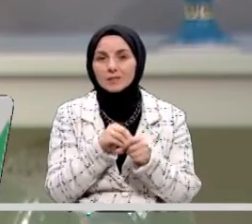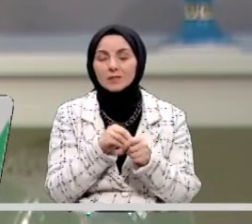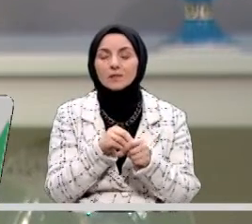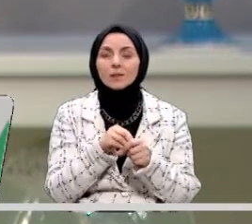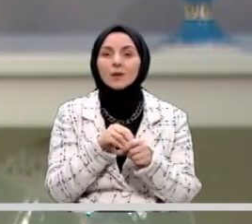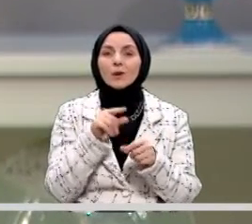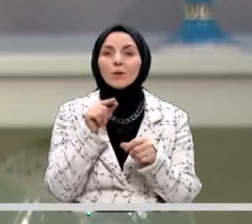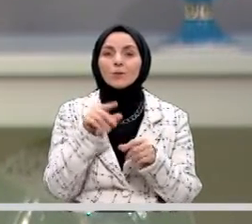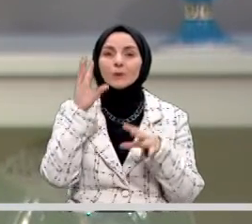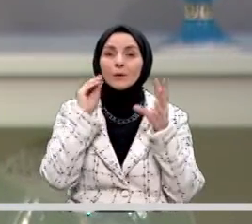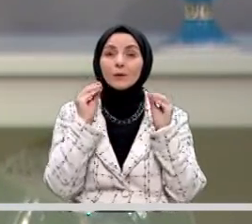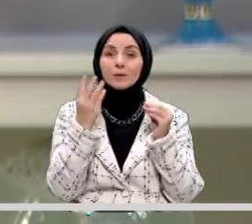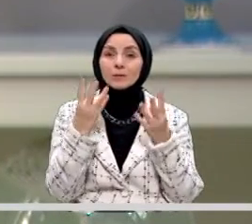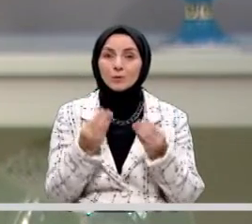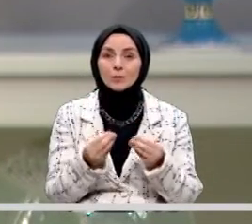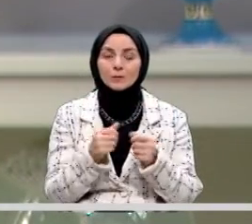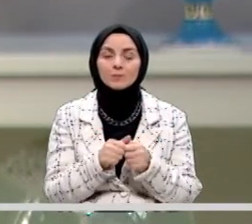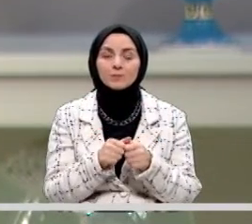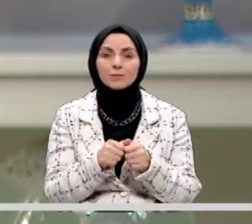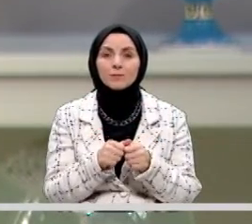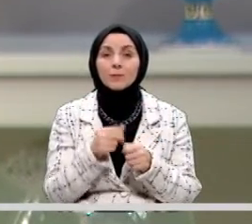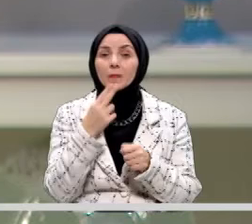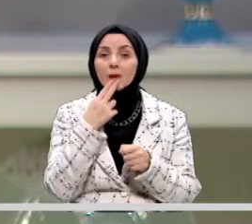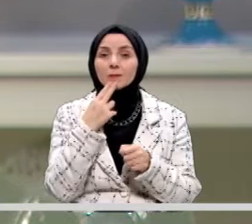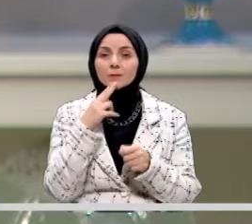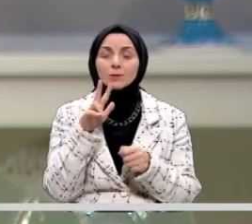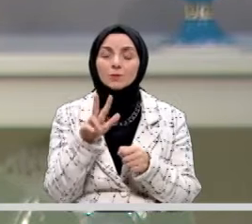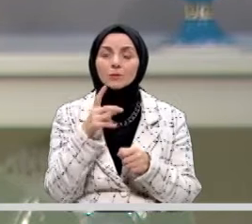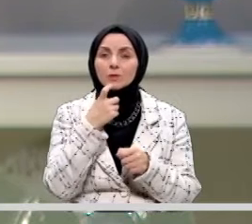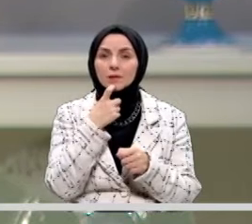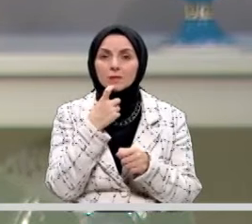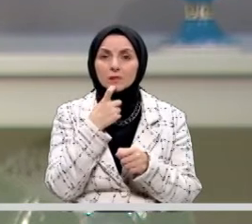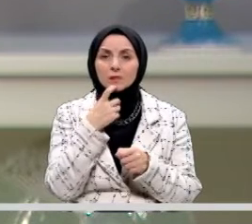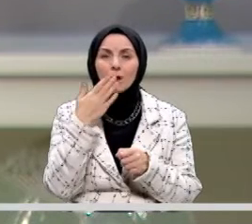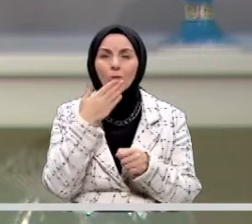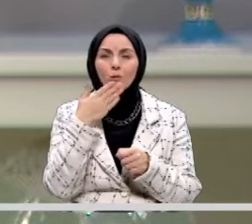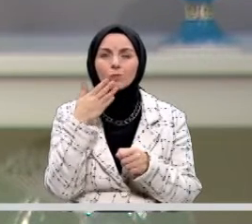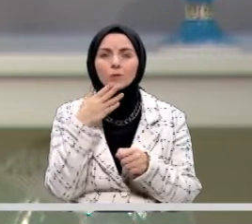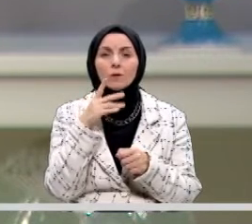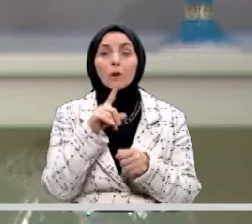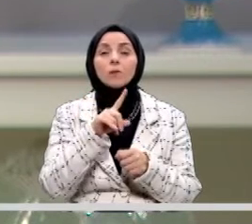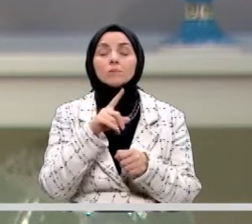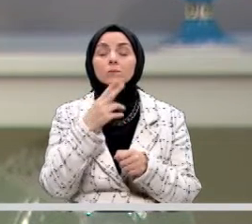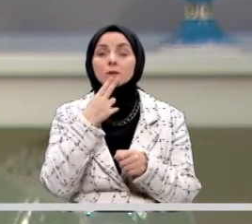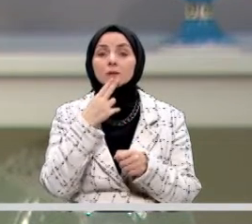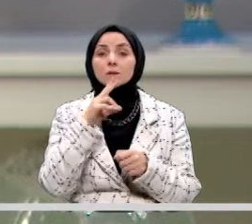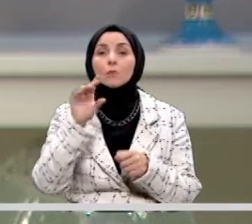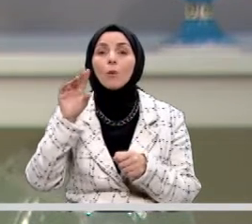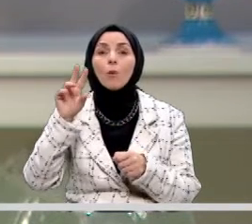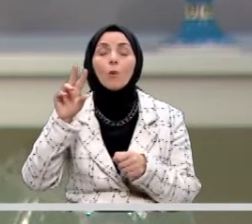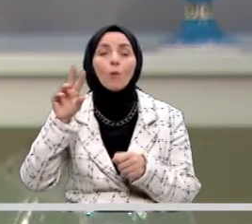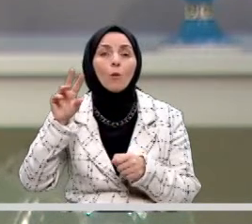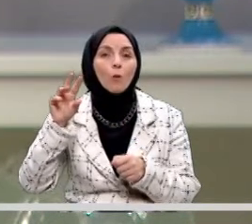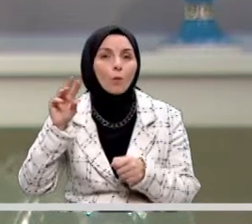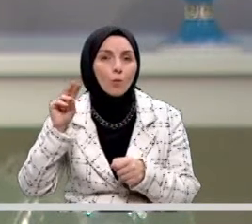Benim 3 sorun filan daha var kızım 13 yaşında içine kapanır konuşmuyor okula dahi gitmek istemiyor paylaşımda 13 yaşında pandemi döneminden sonra